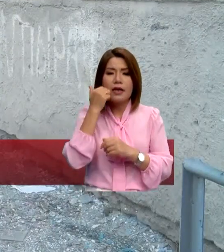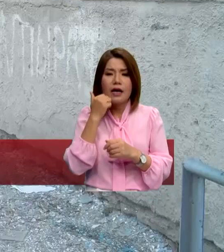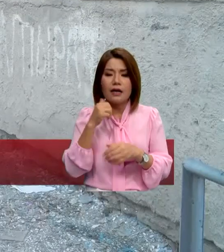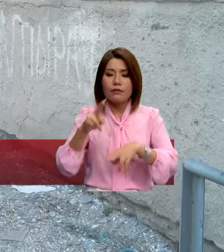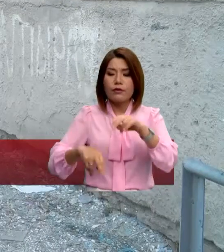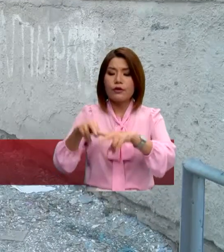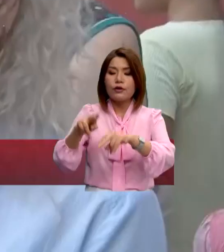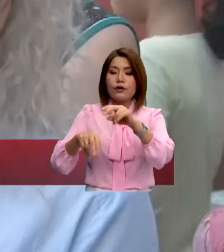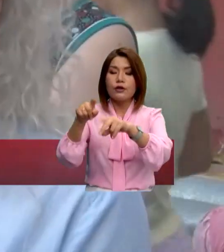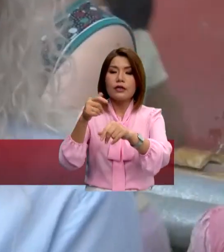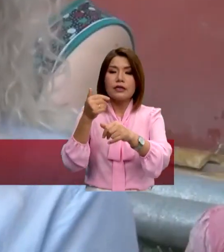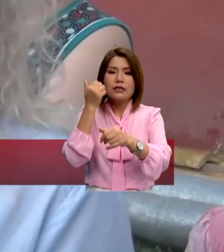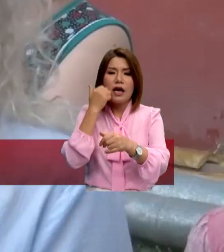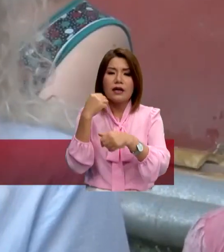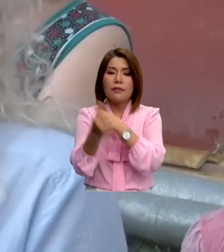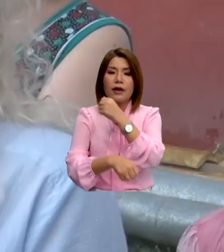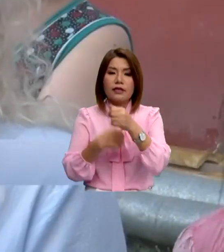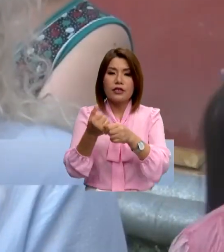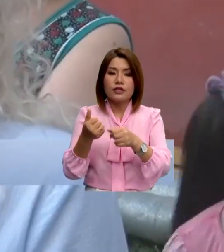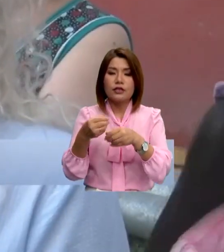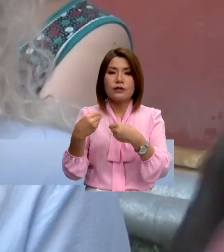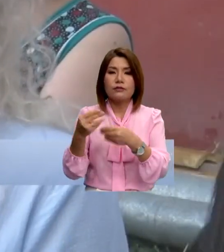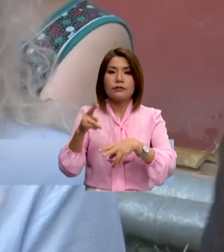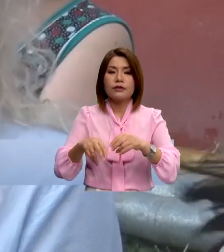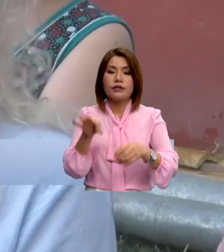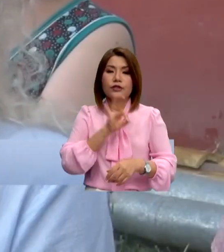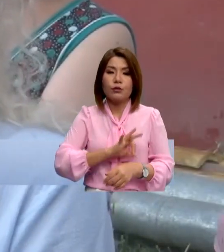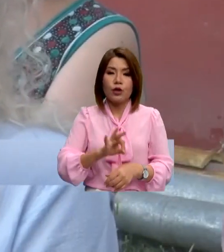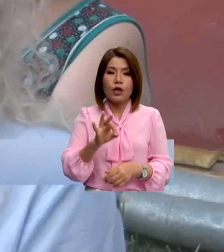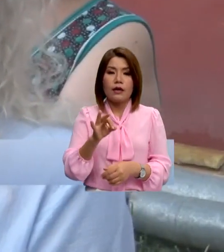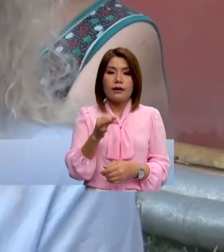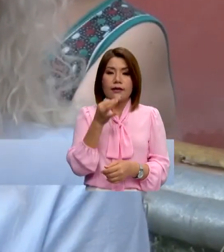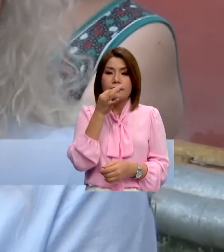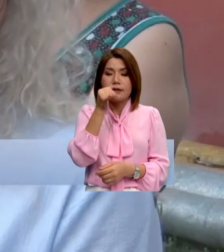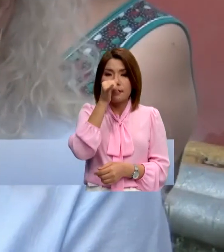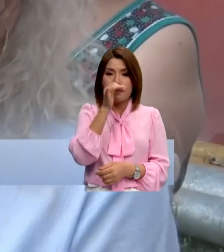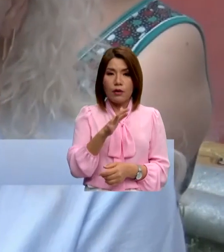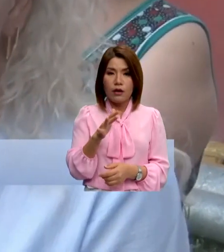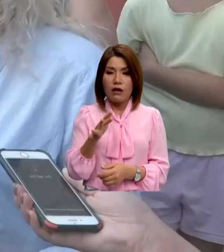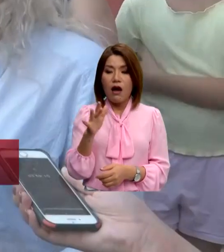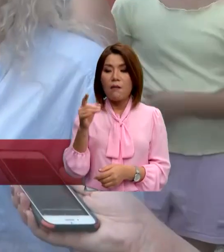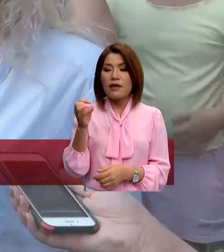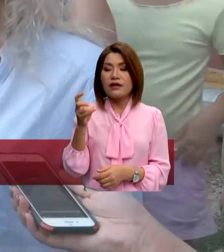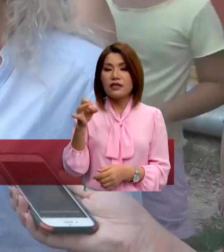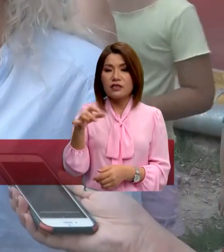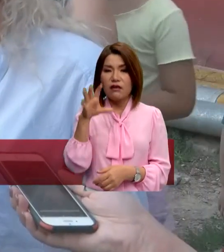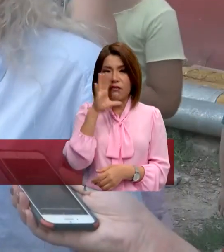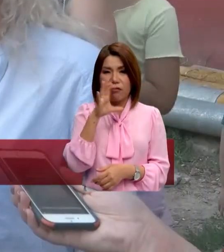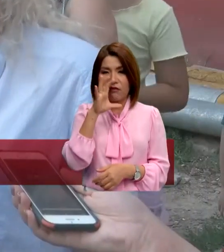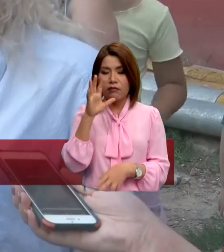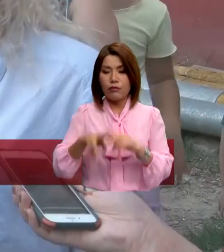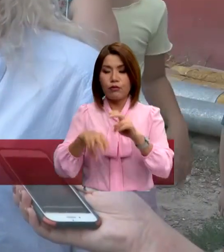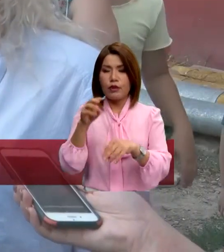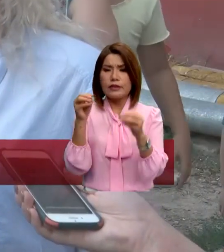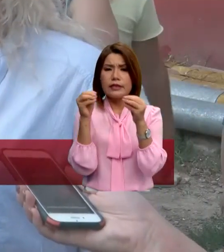материалдар қолданыпты. Бізде уже сөзіміз жоқ. Подрядчиктер халтур жасаватыр. Дұрыстап жасасын, біз 10